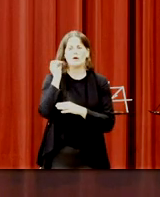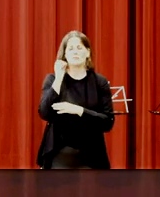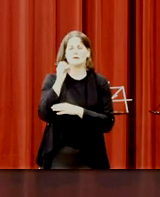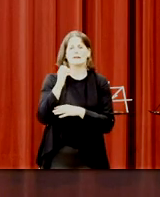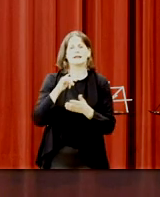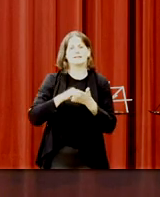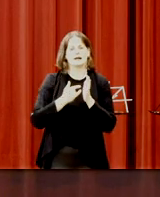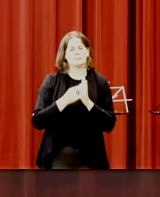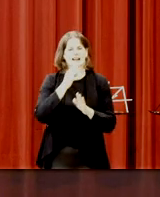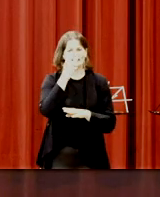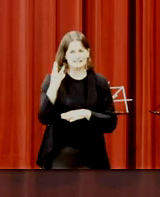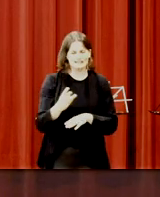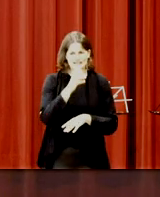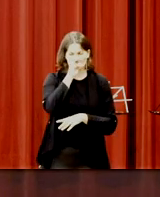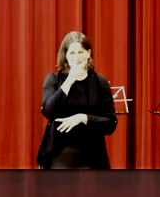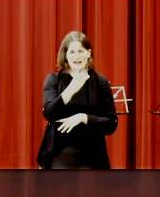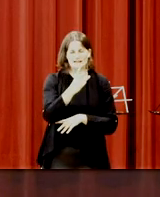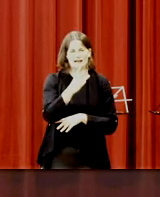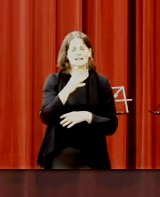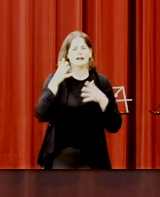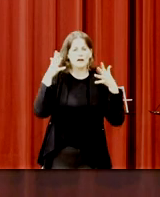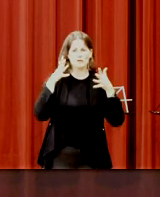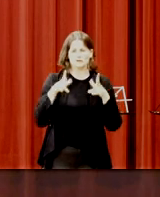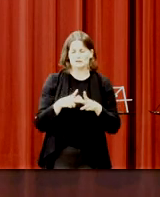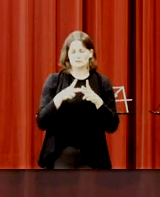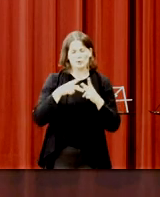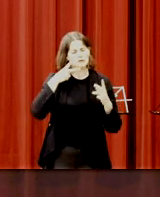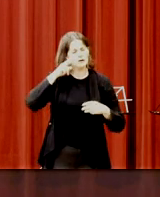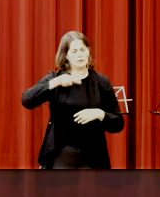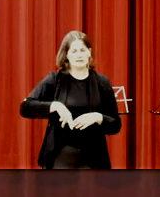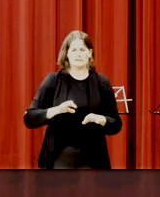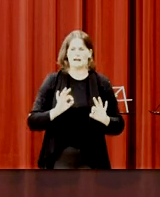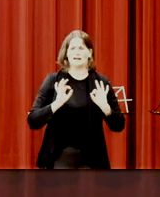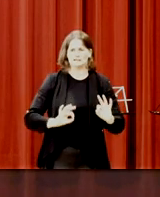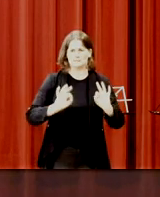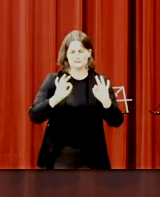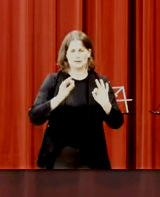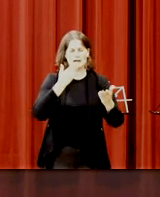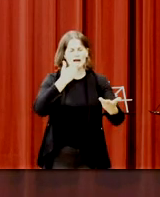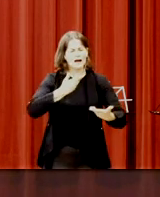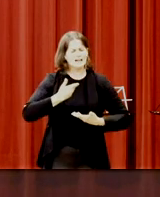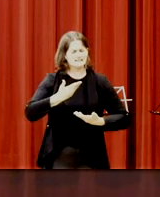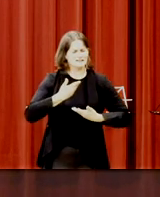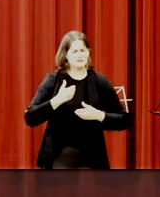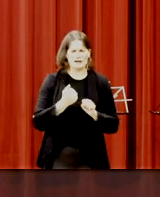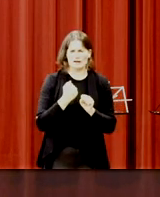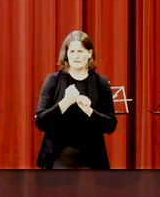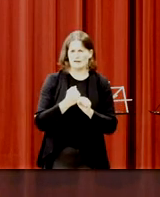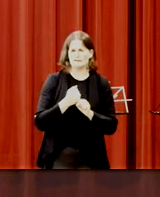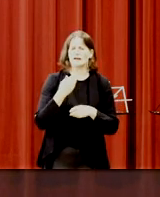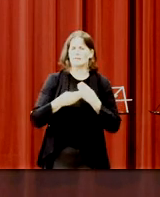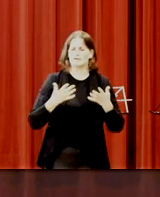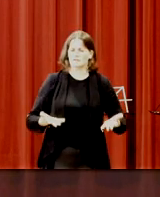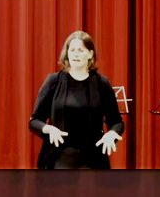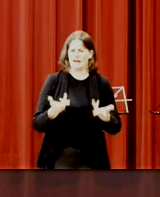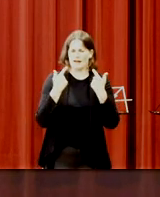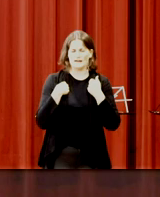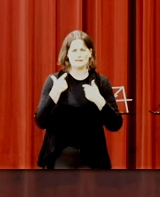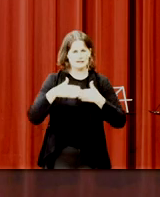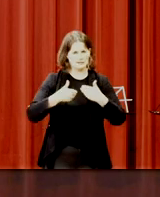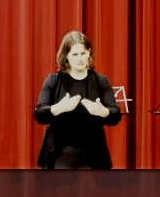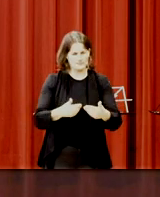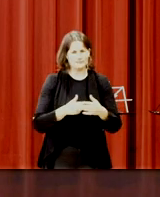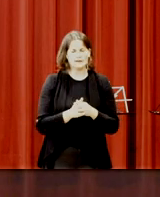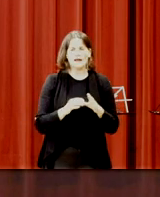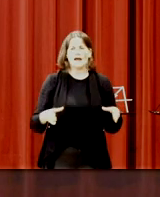i la van fer molt més àgil i operativa. A l'equip de govern de la universitat, encapçalat pel rector i aquella part d'aquest equip de